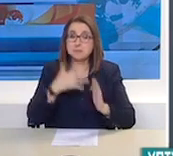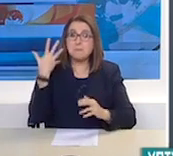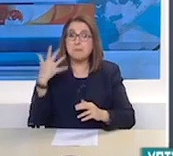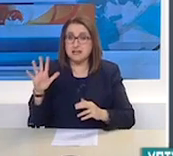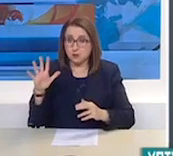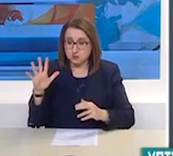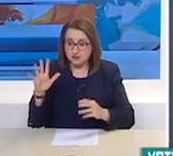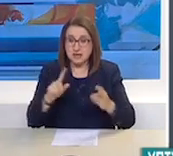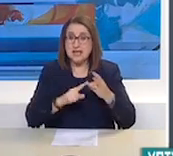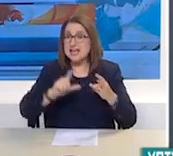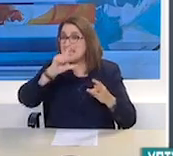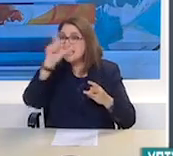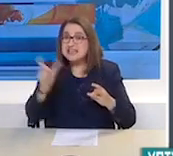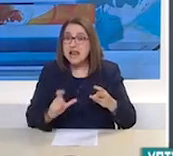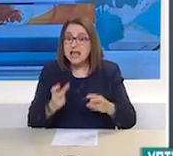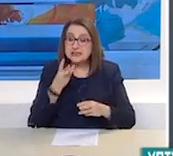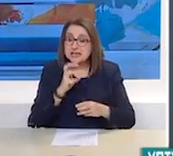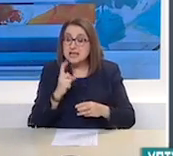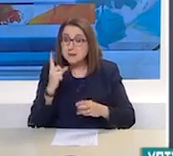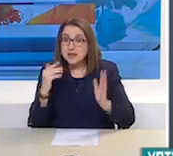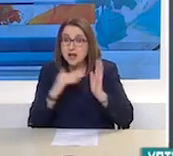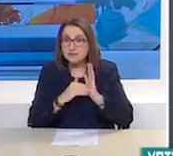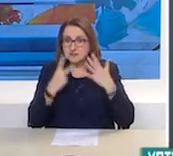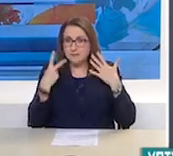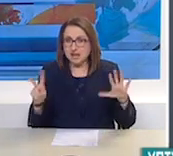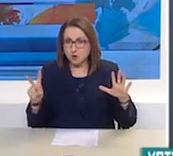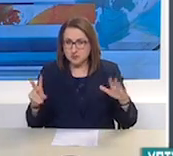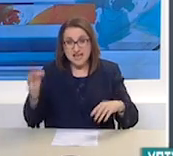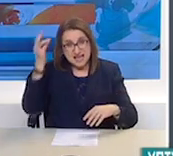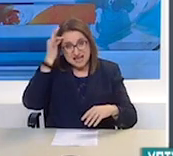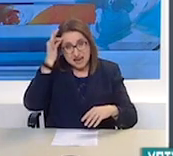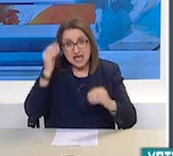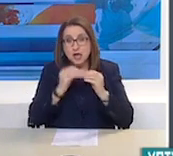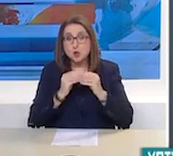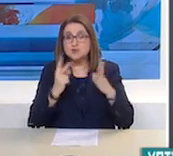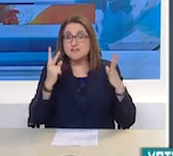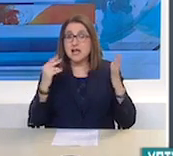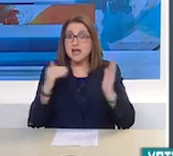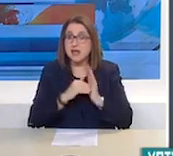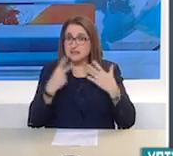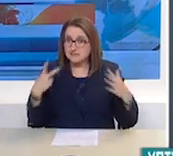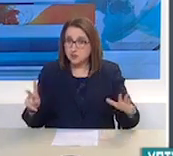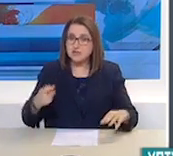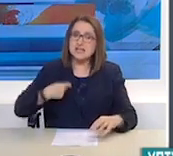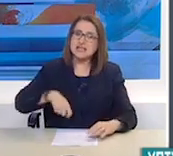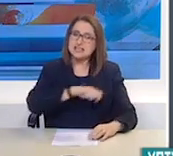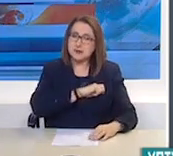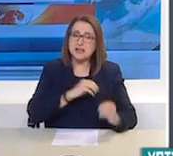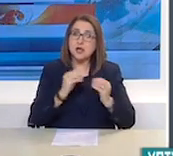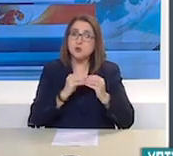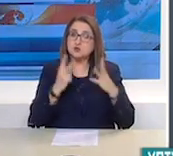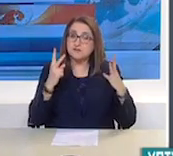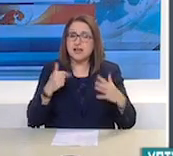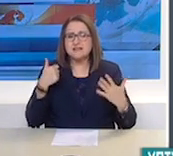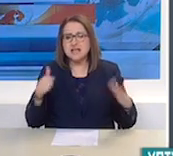34.500, Ιταλία 31.700, Γαλλία 27.700 και Ισπανία